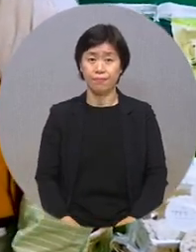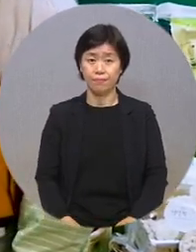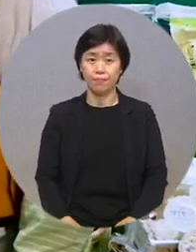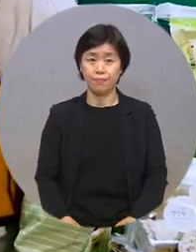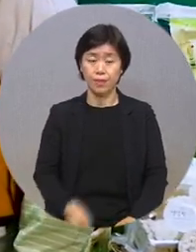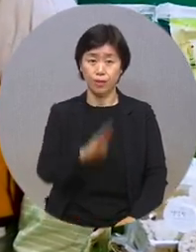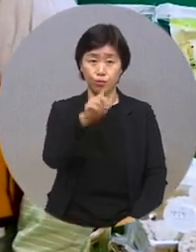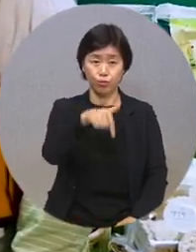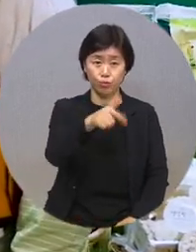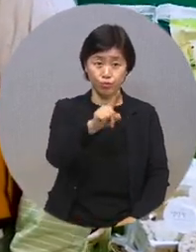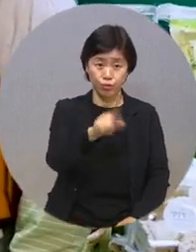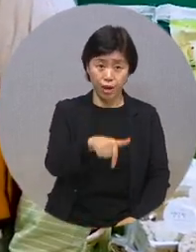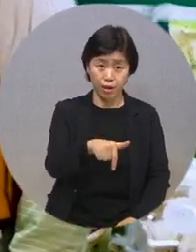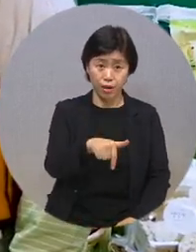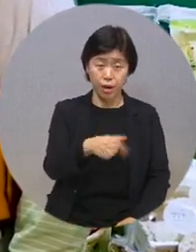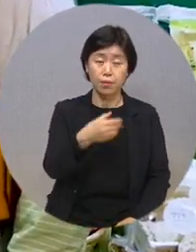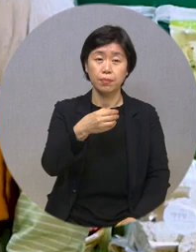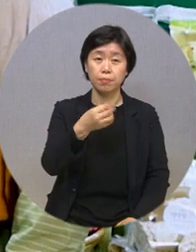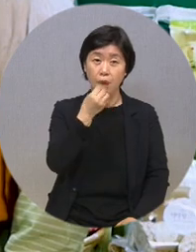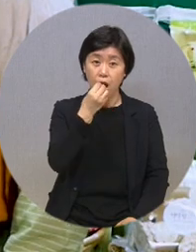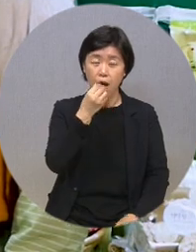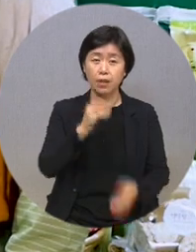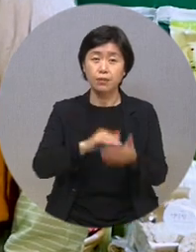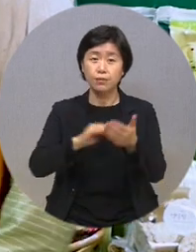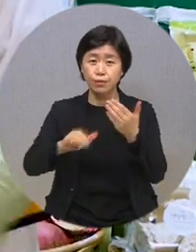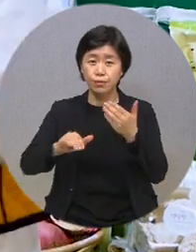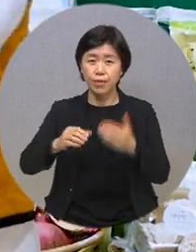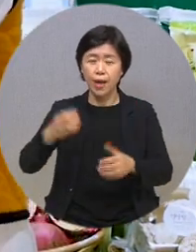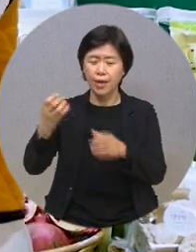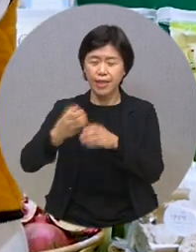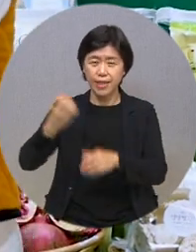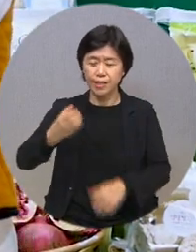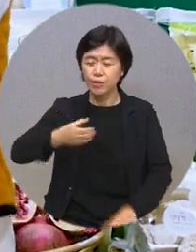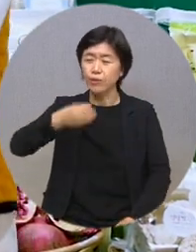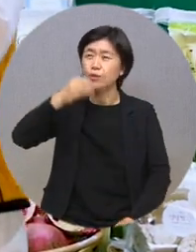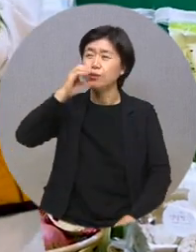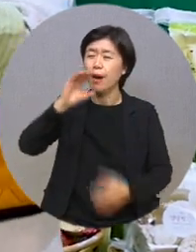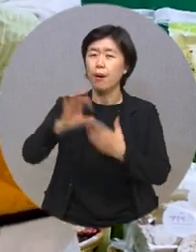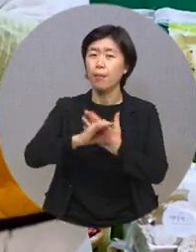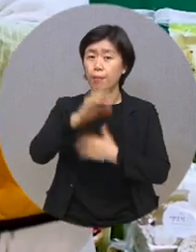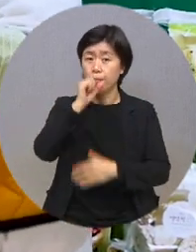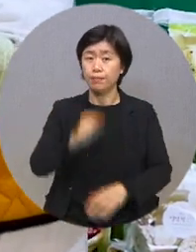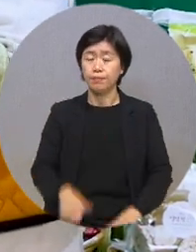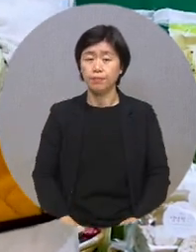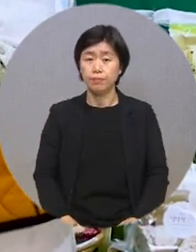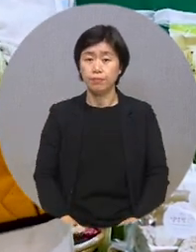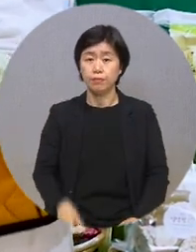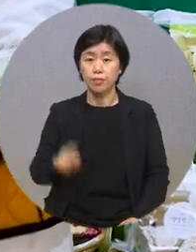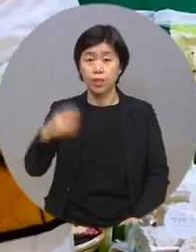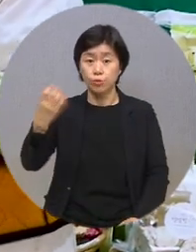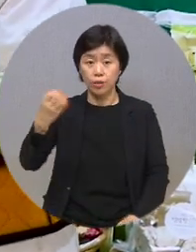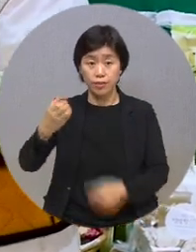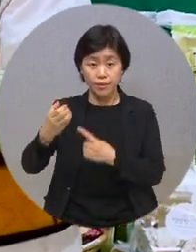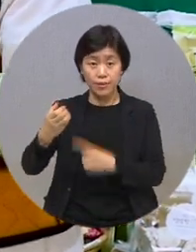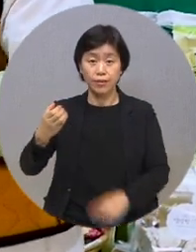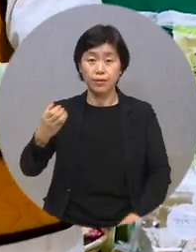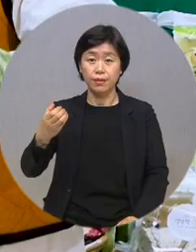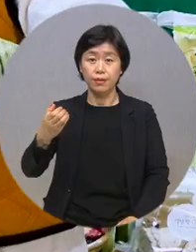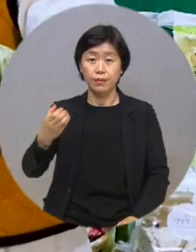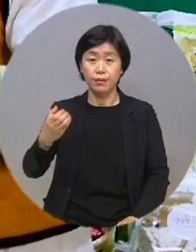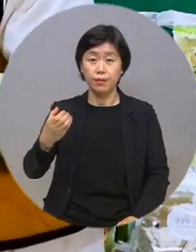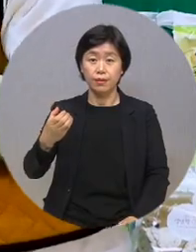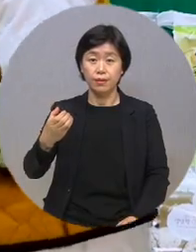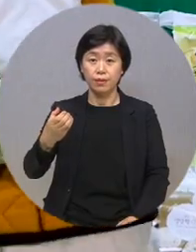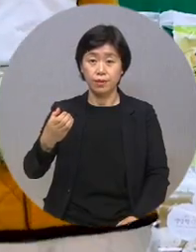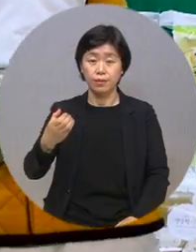드시고 쉐이크로 드시면 입가심도 되고. 잠깐만. 이 쉐이크가 네. 뭐 이게 아,